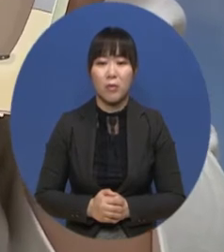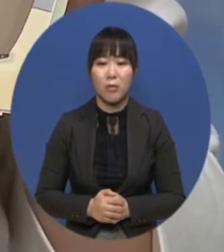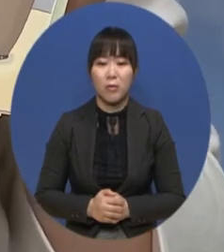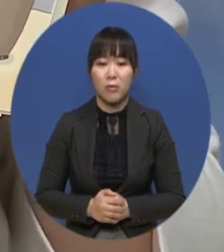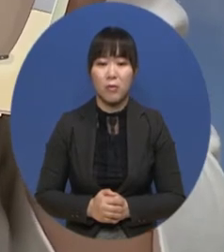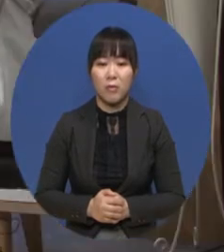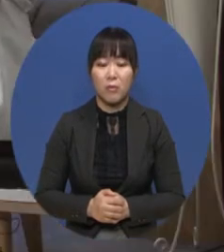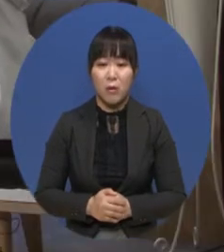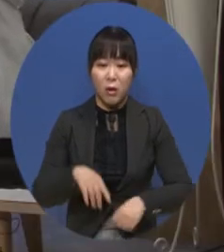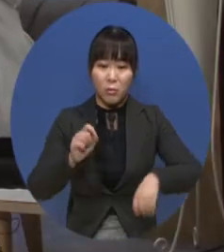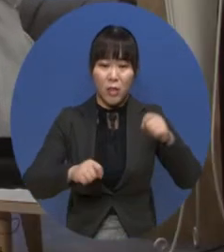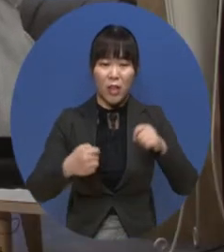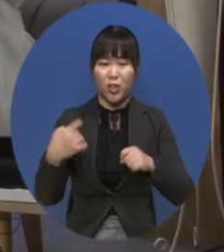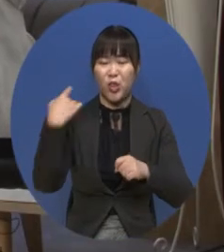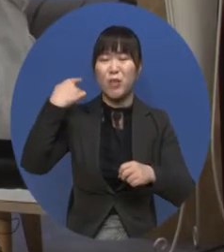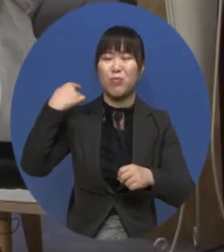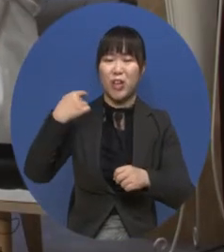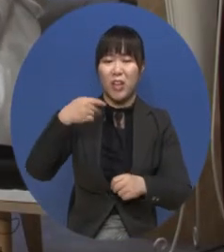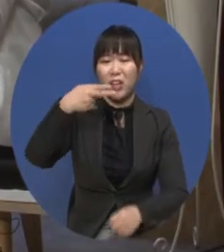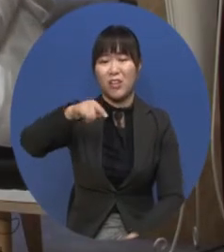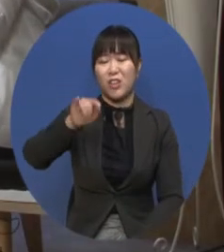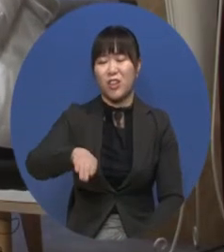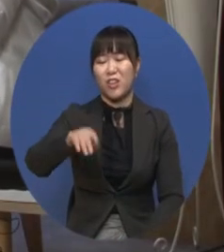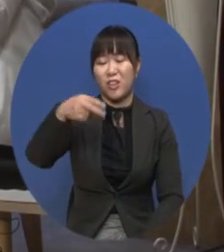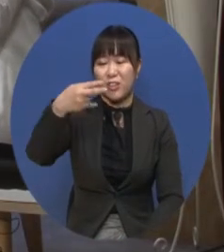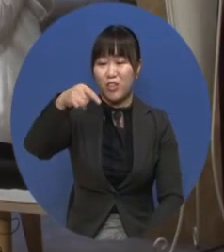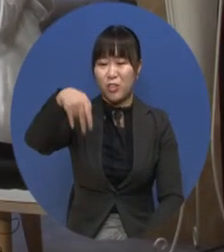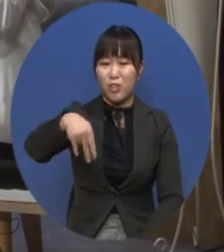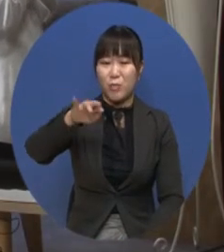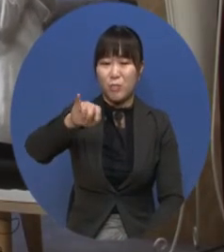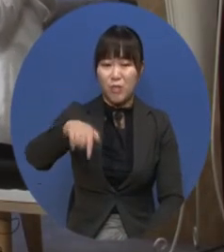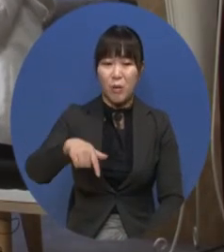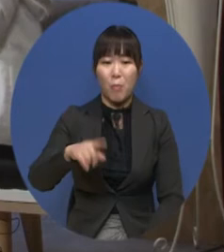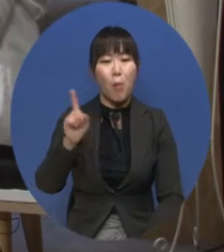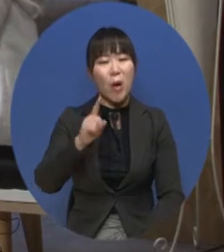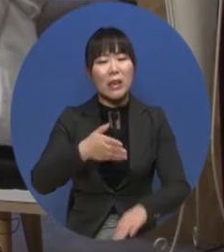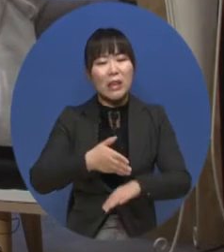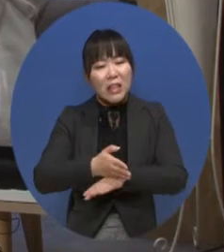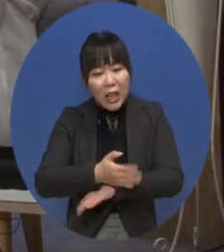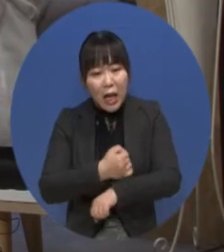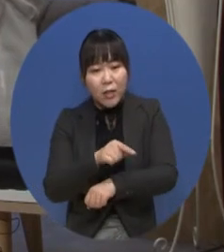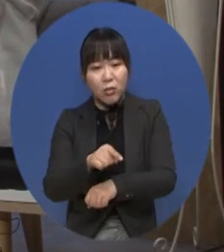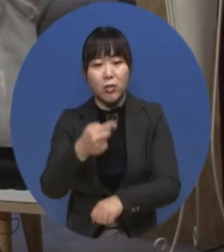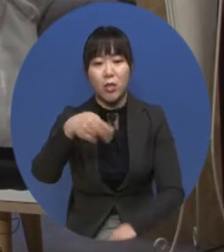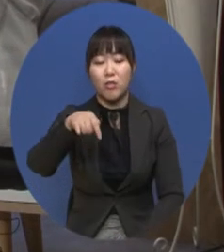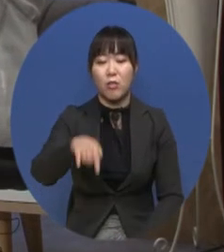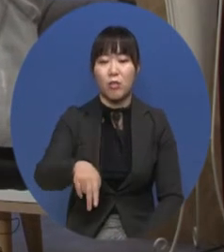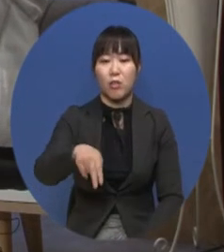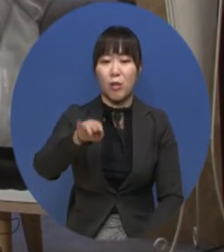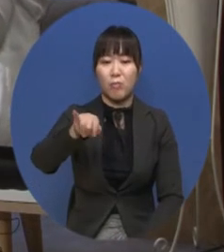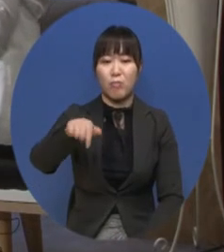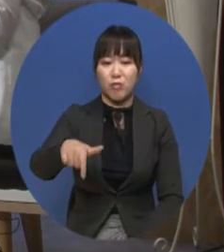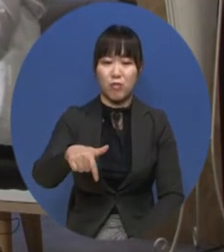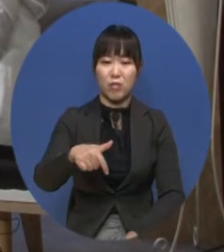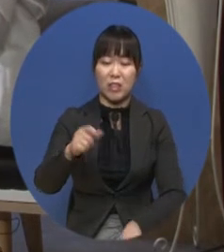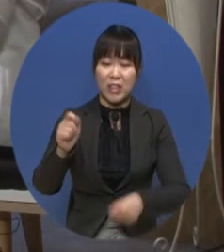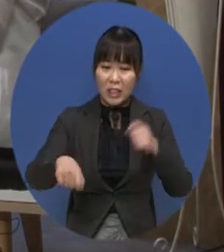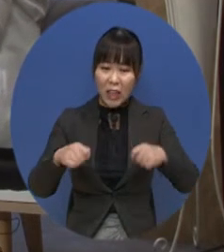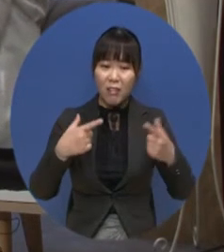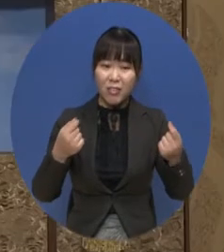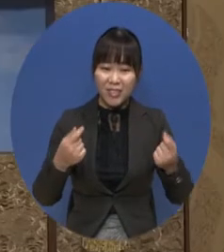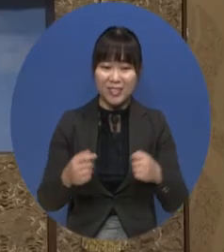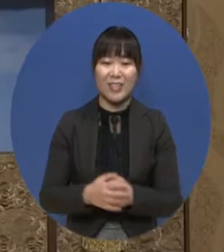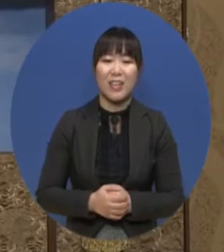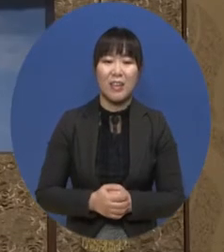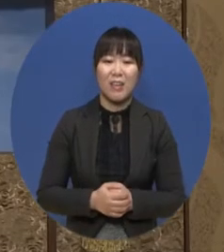북을 치고 있네요. 뒷북치다. 뒷북치. 뒤늦게 무엇인가 한 걸 이렇게 뒷북치다고 하는데 이렇게 이해할 수 있거든요. 기발하고 너무 재밌어요. 그래서 네. 그래서